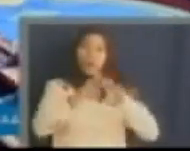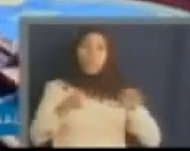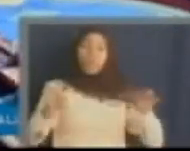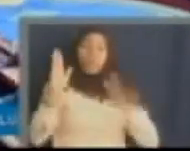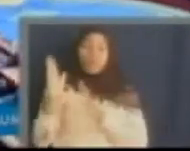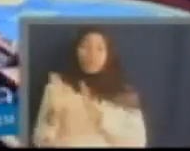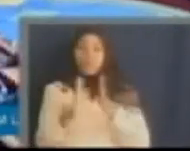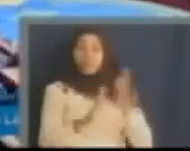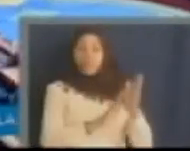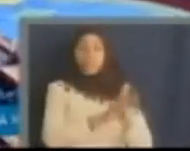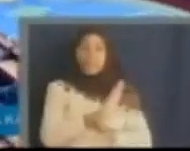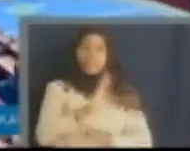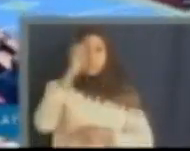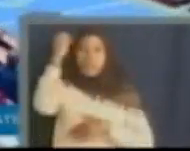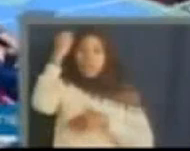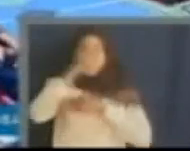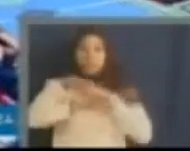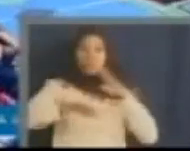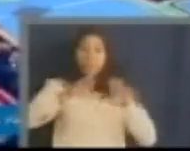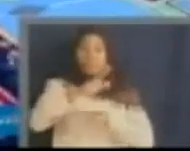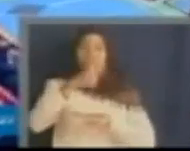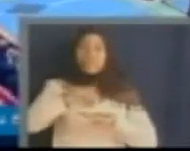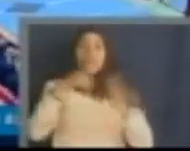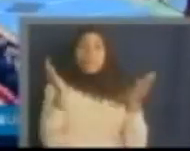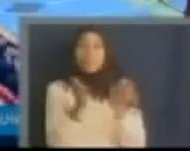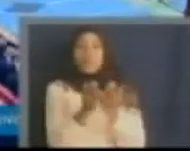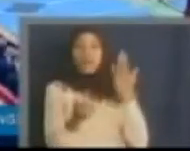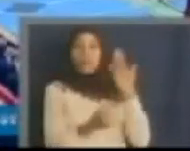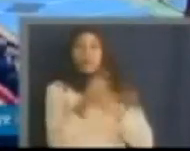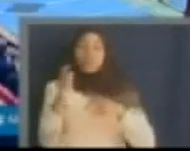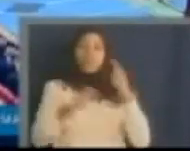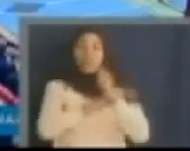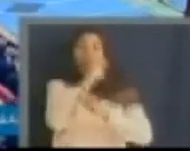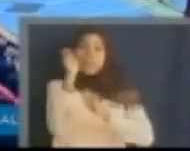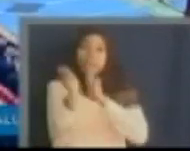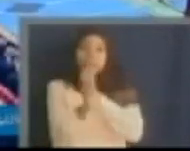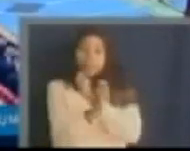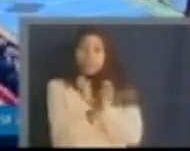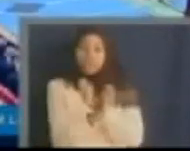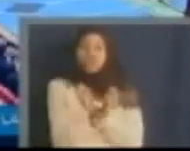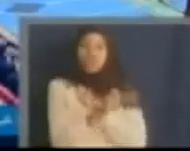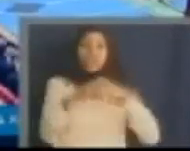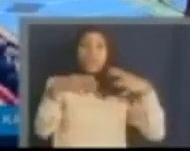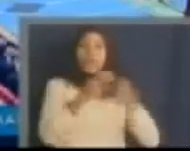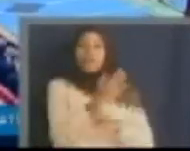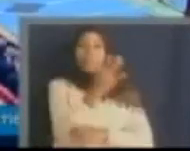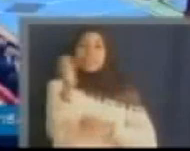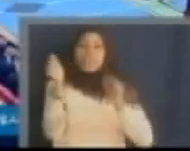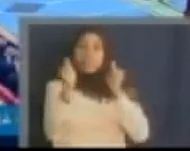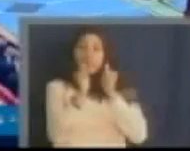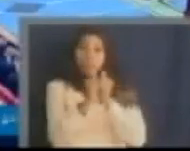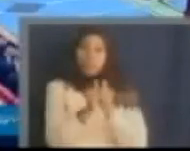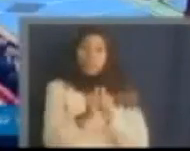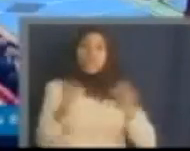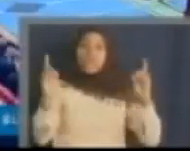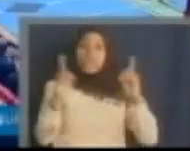Mheshimiwa na Abdalla. Mheshimiwa mwenyekiti, na mimi naomba kutoa marekebisho kwamba namba kamati namba 10 ikutane saa 10 jioni